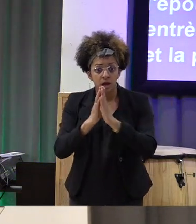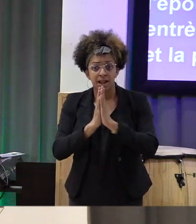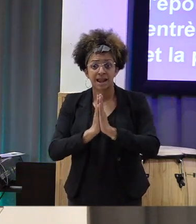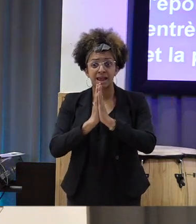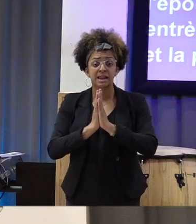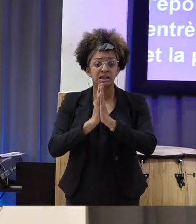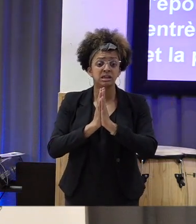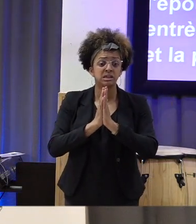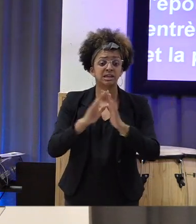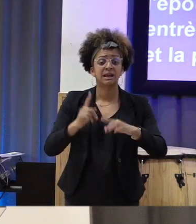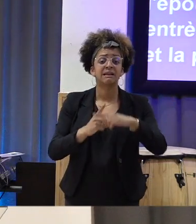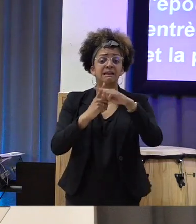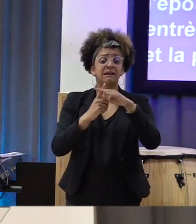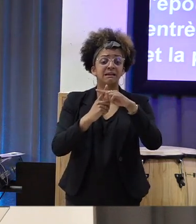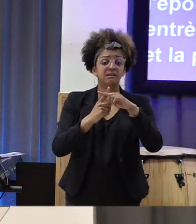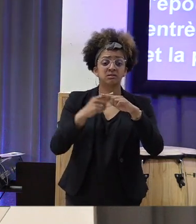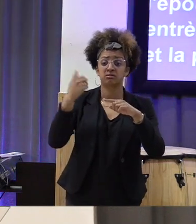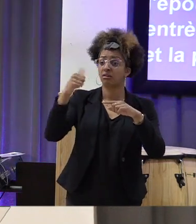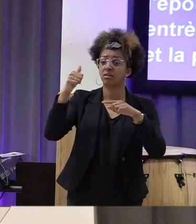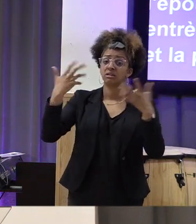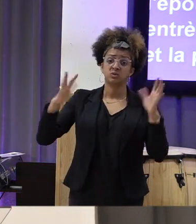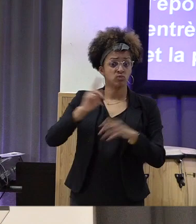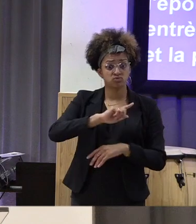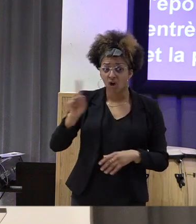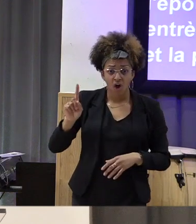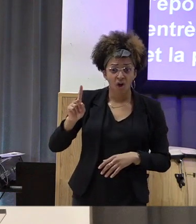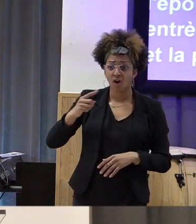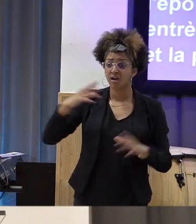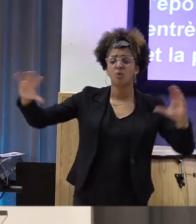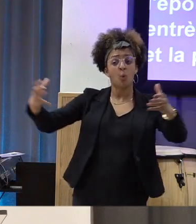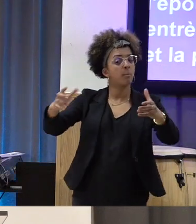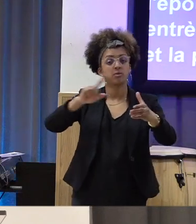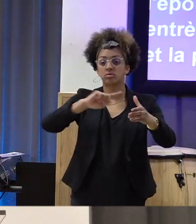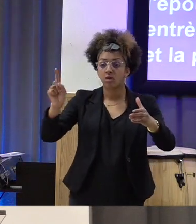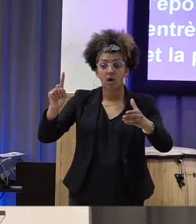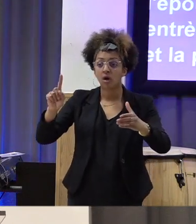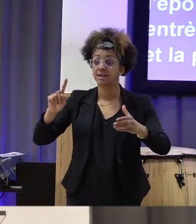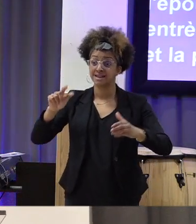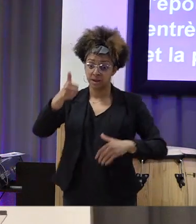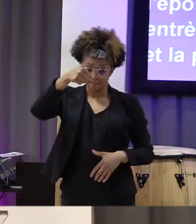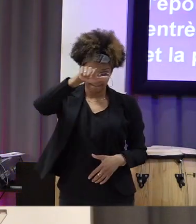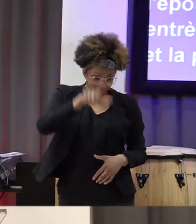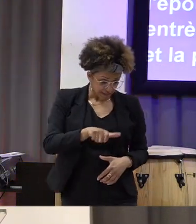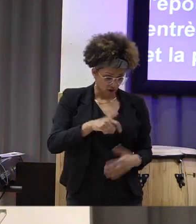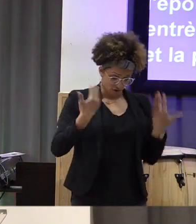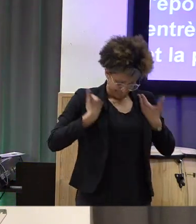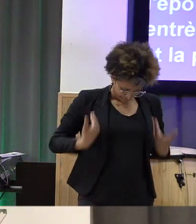tout. Il s'agit d'individus et non d'un corps.